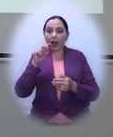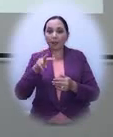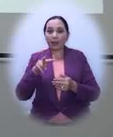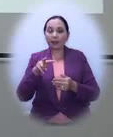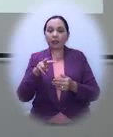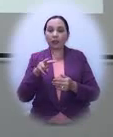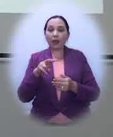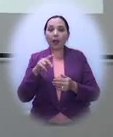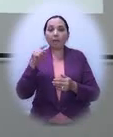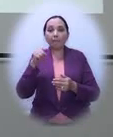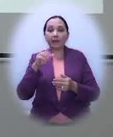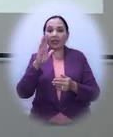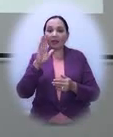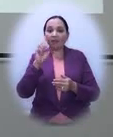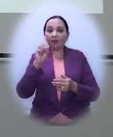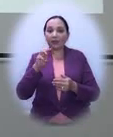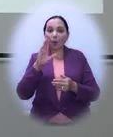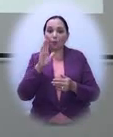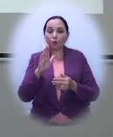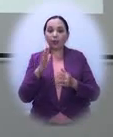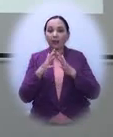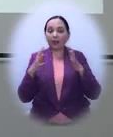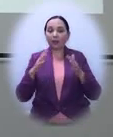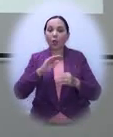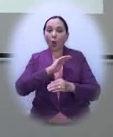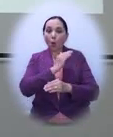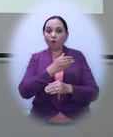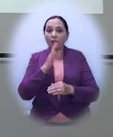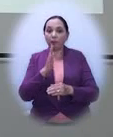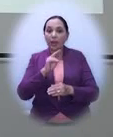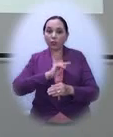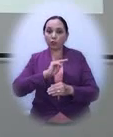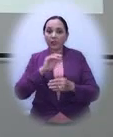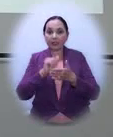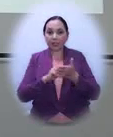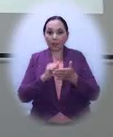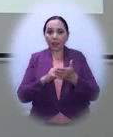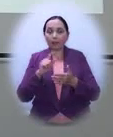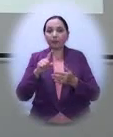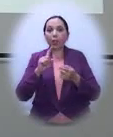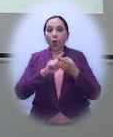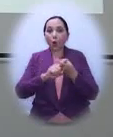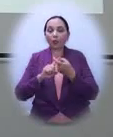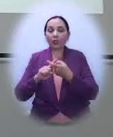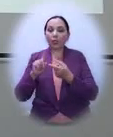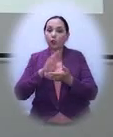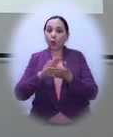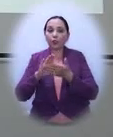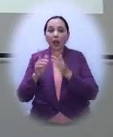elementi 1000 wattdan bo'lganligi va katta quvvat bilan ishlayotganligi sababli kontaktlar